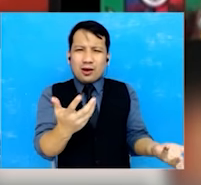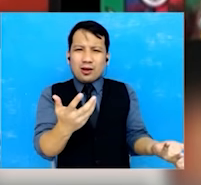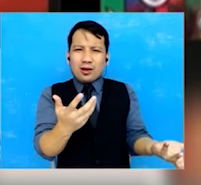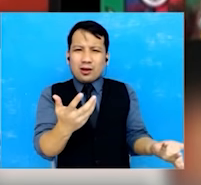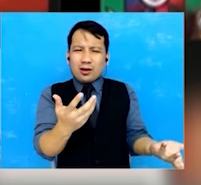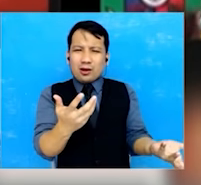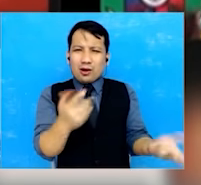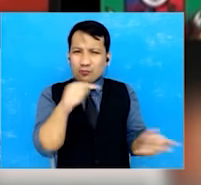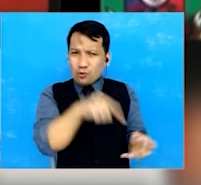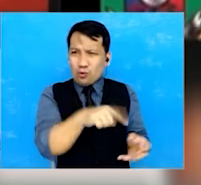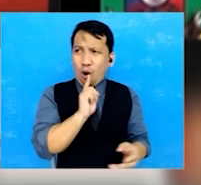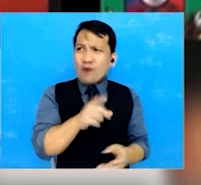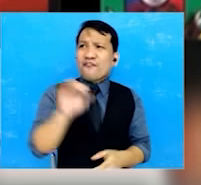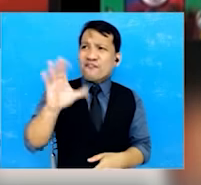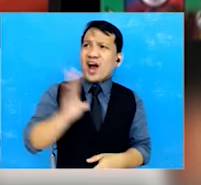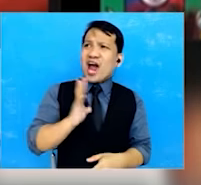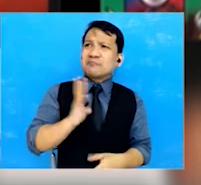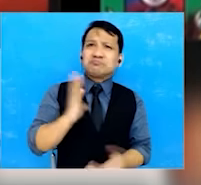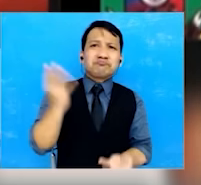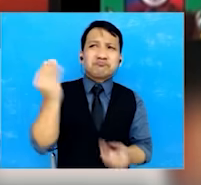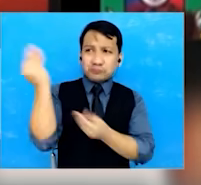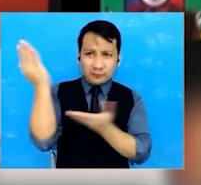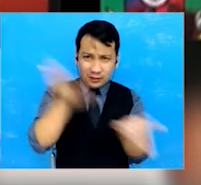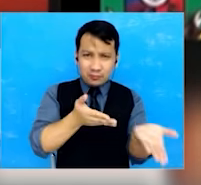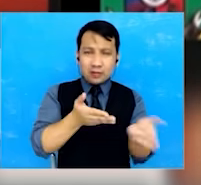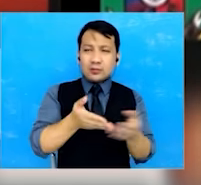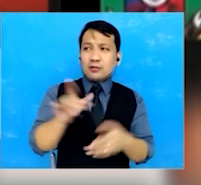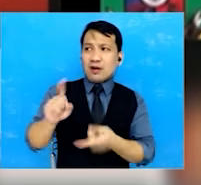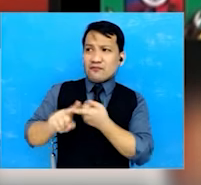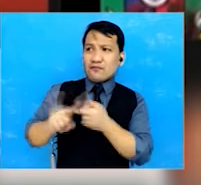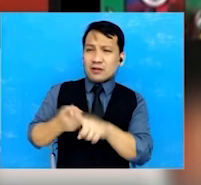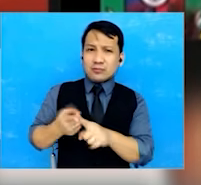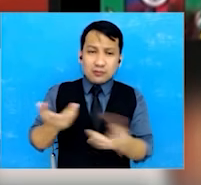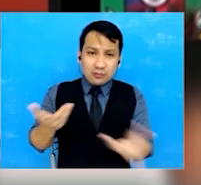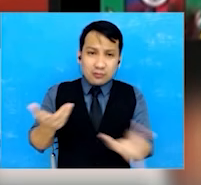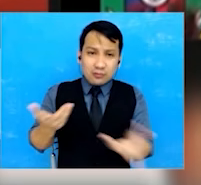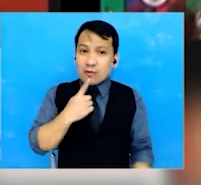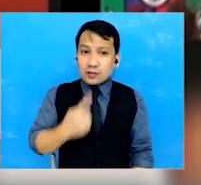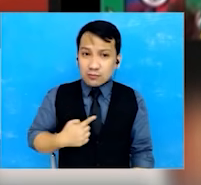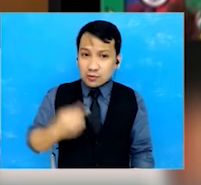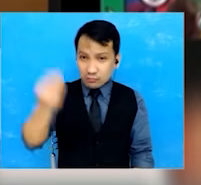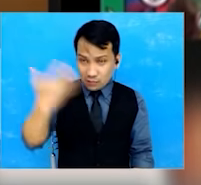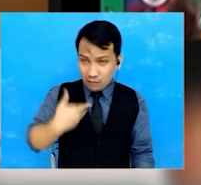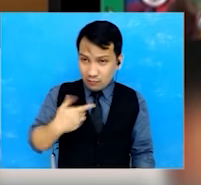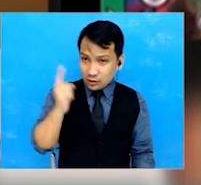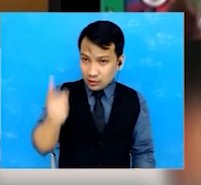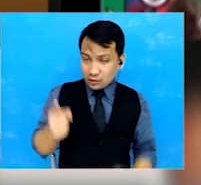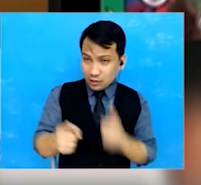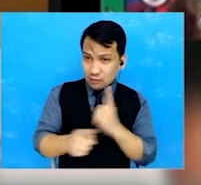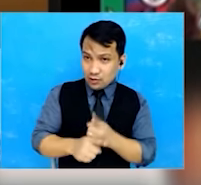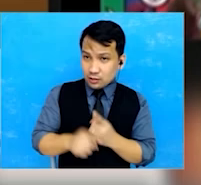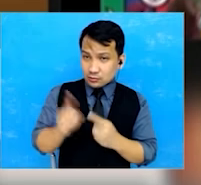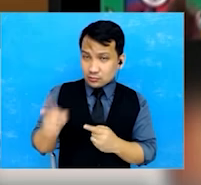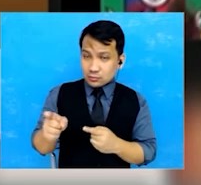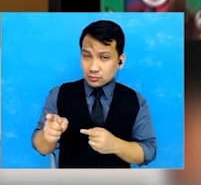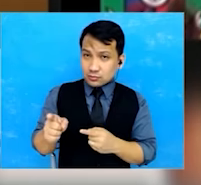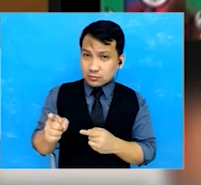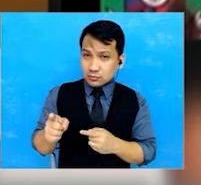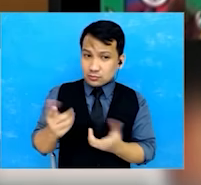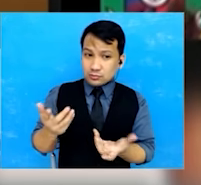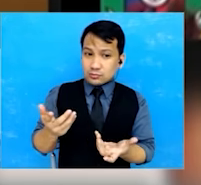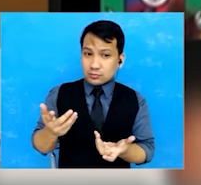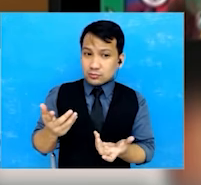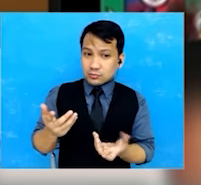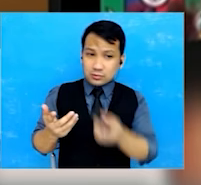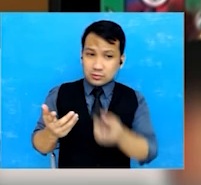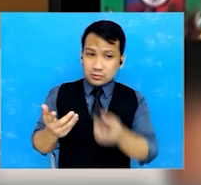and says, oh, bibigyan ka namin nung kaibigan ko, meron, di ba, yung nasilain mo? Mr. Chairman, just